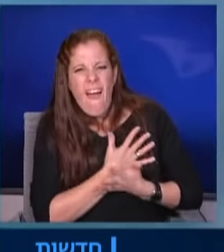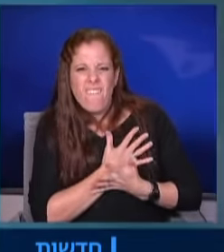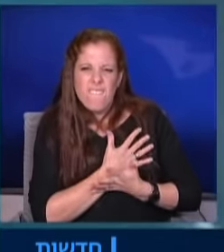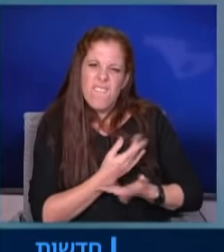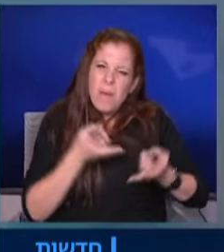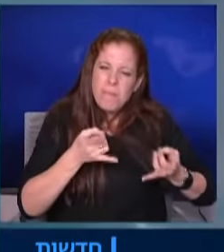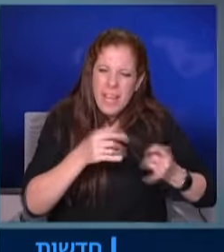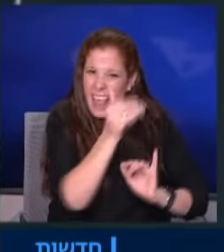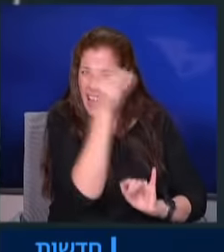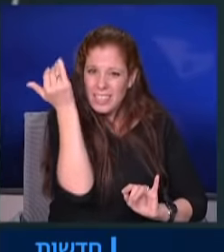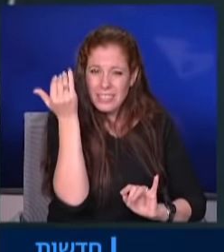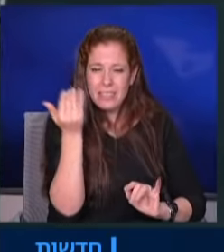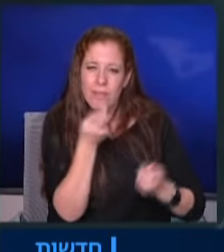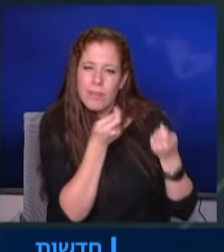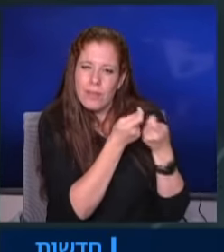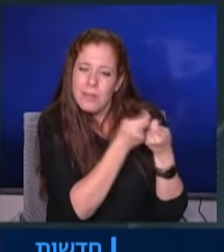נגיעות מהמזרח התיכון.